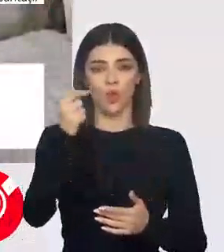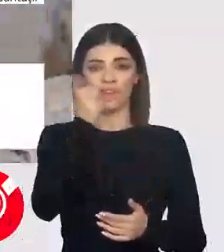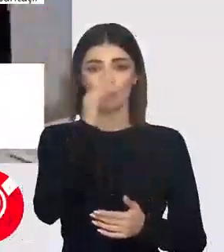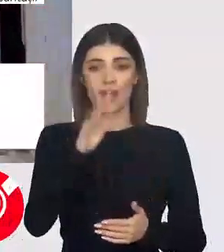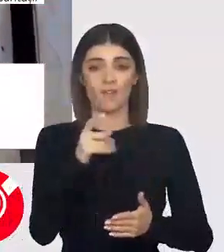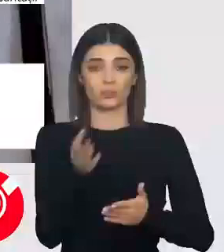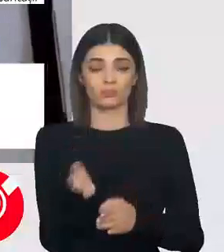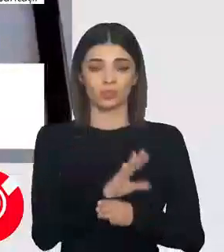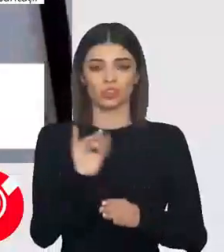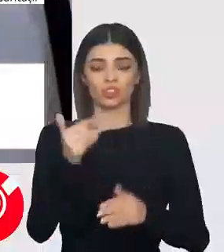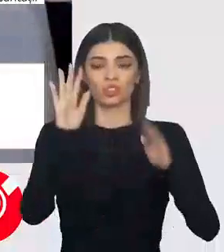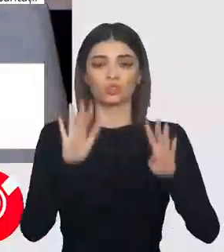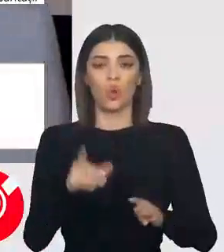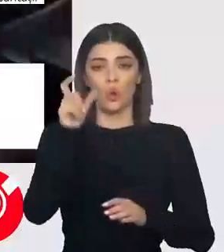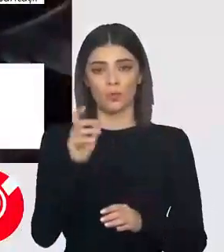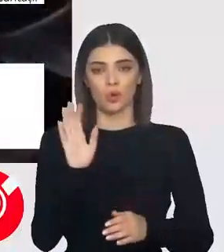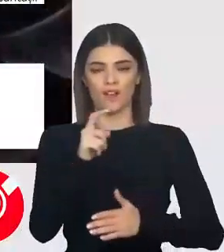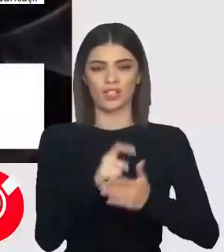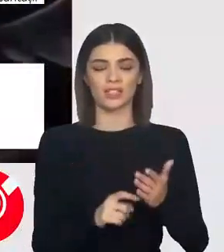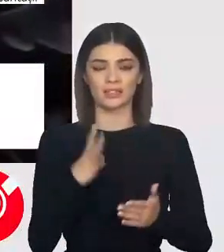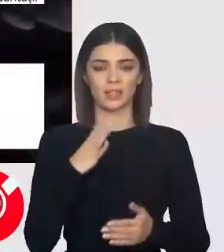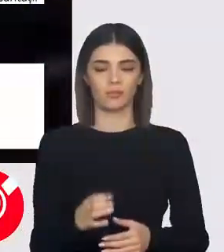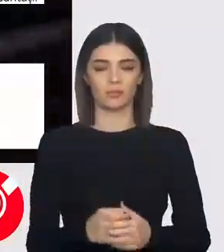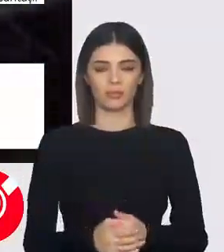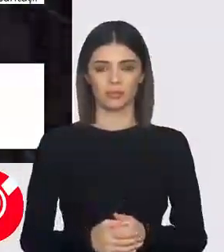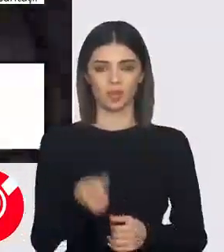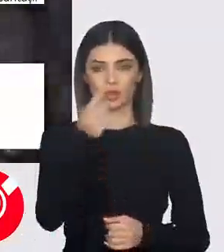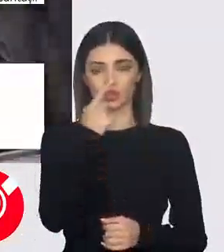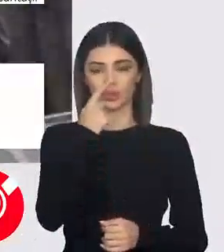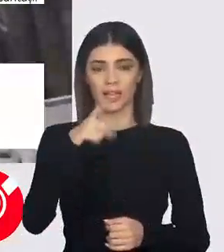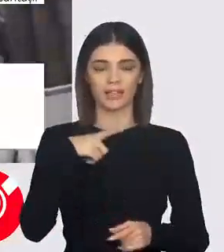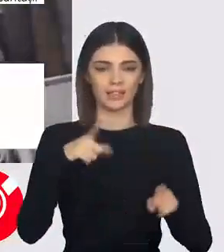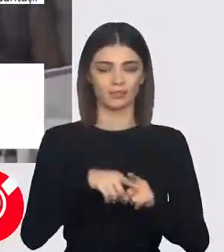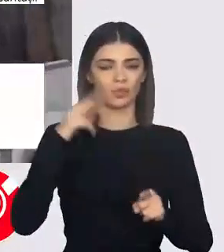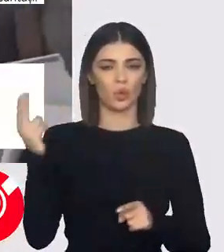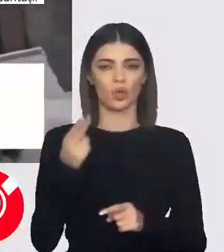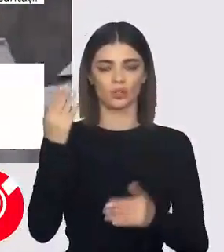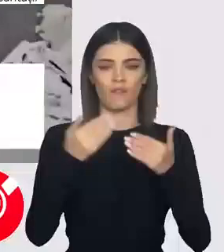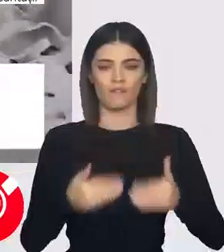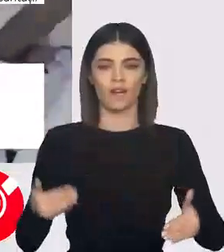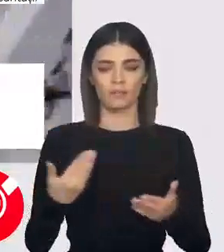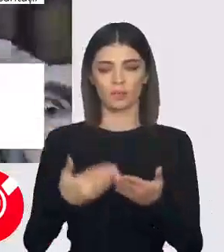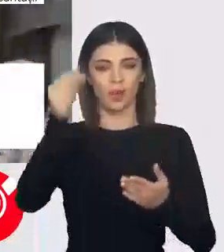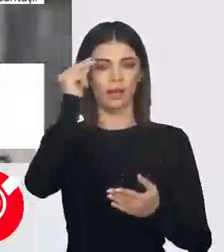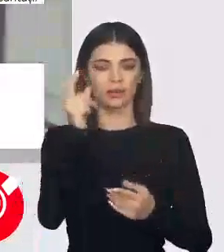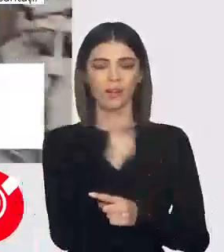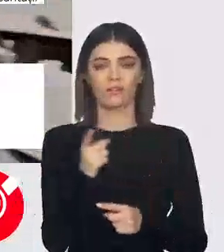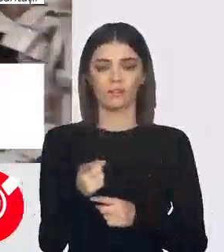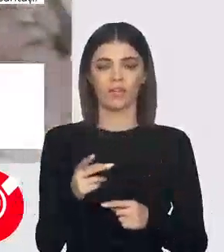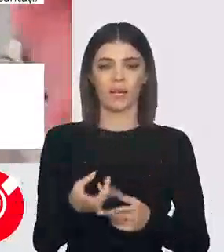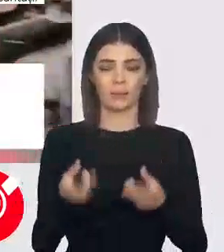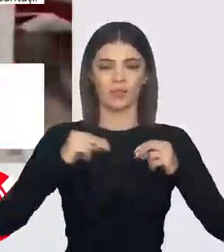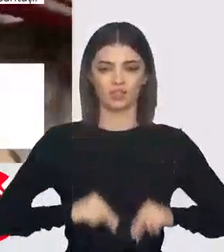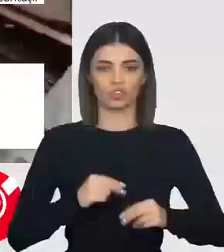și alții 9 oameni au fost răniți. Rusia este însă activă și pe frontul informațional, așa cum spuneai și tu.